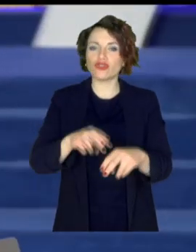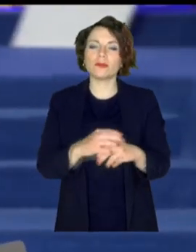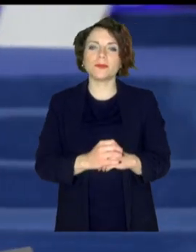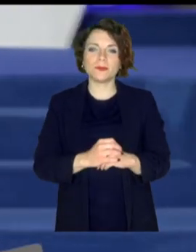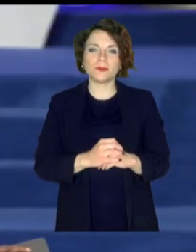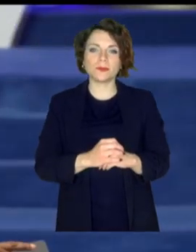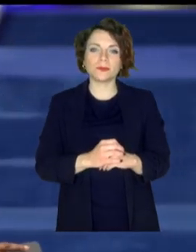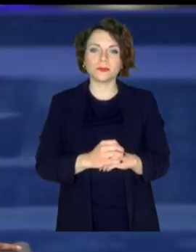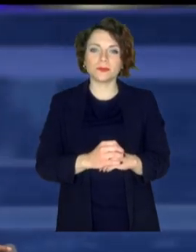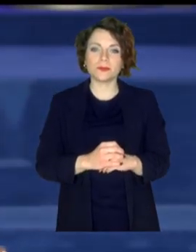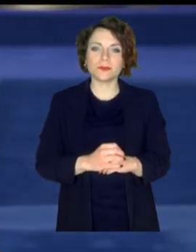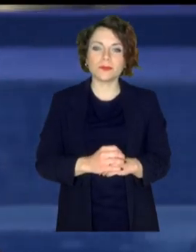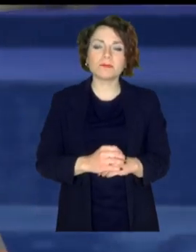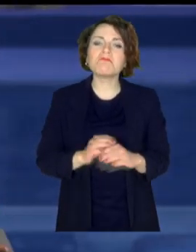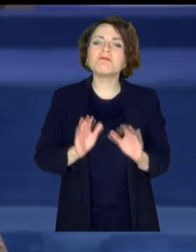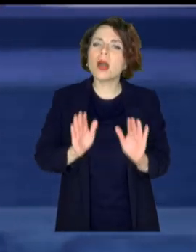Ma